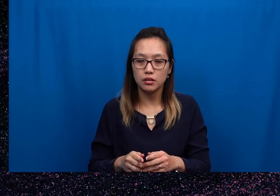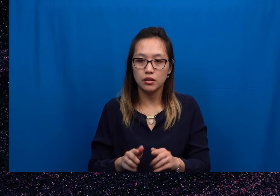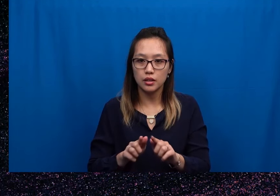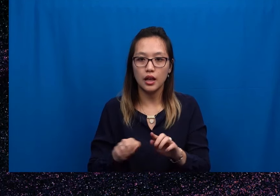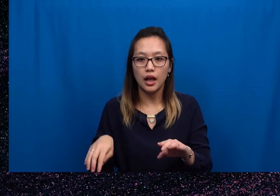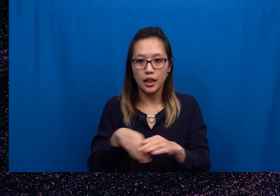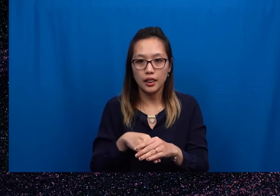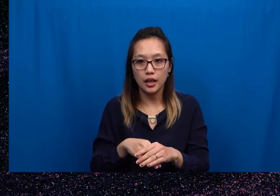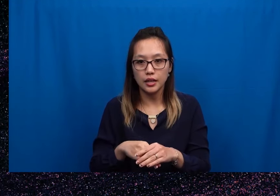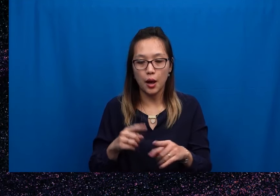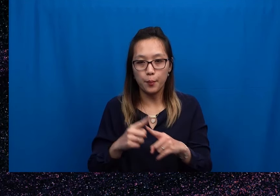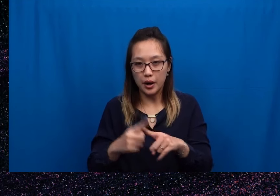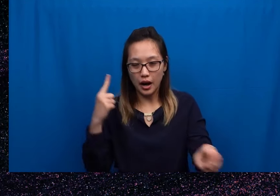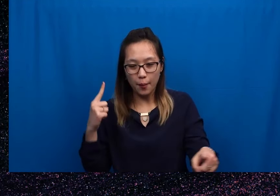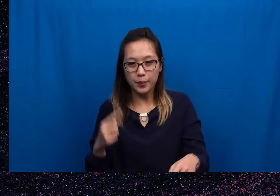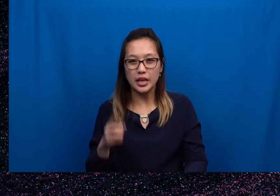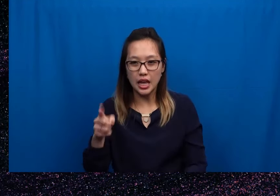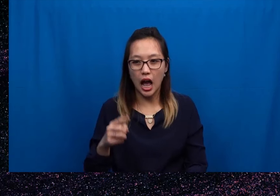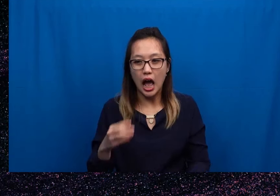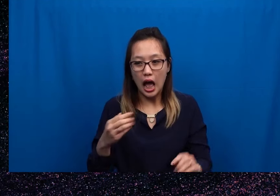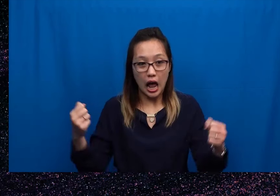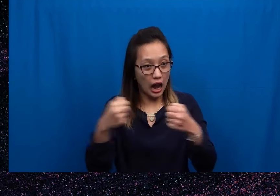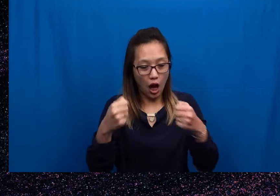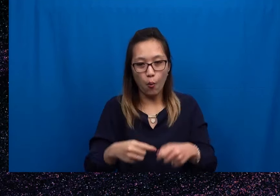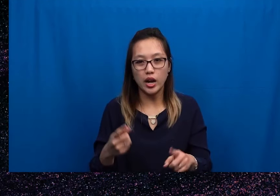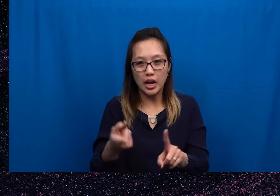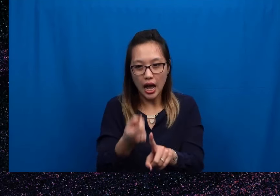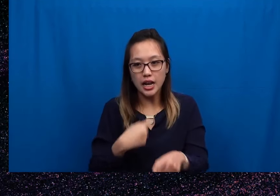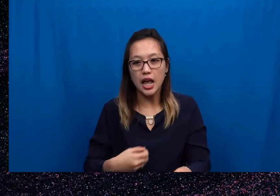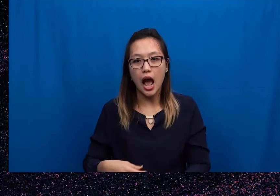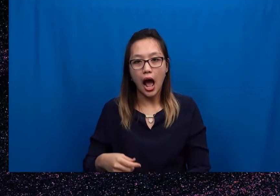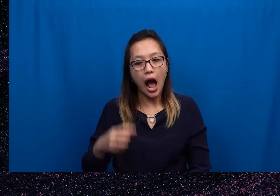Keluar dari cengkraman dosa itu. Tidak ada daya.